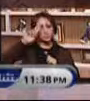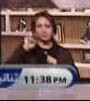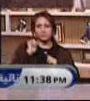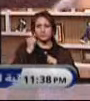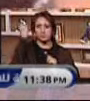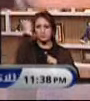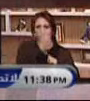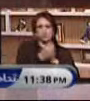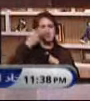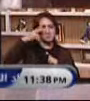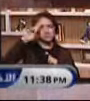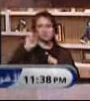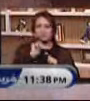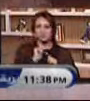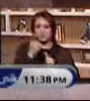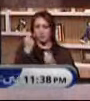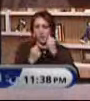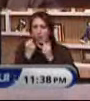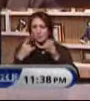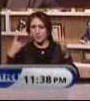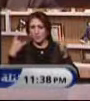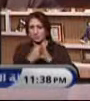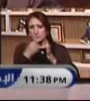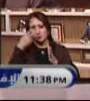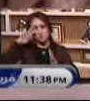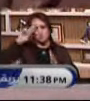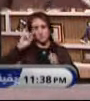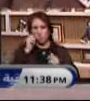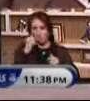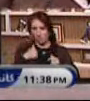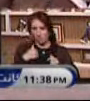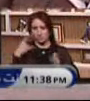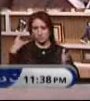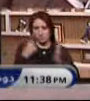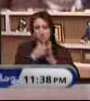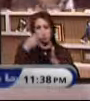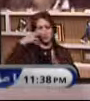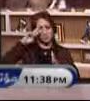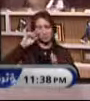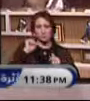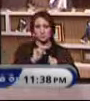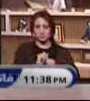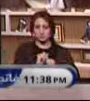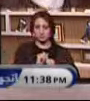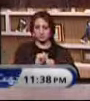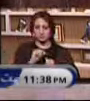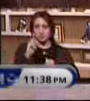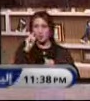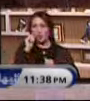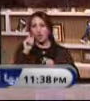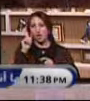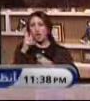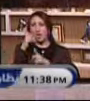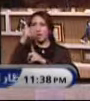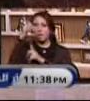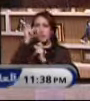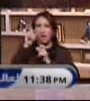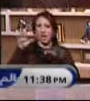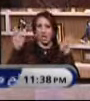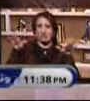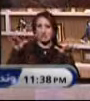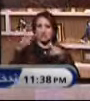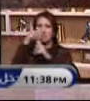هو فجاه مر قدام السياره دهسته هذه حاله واحد بيصطاد عصفوره فوق